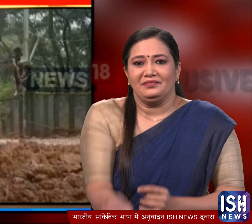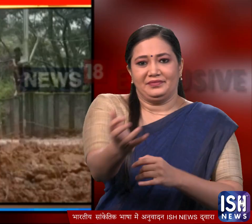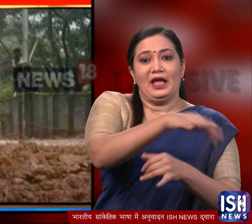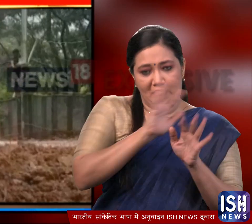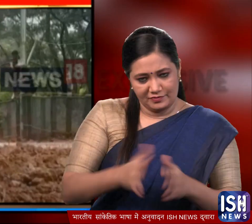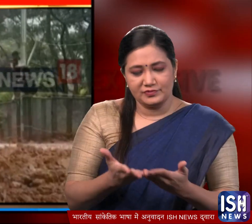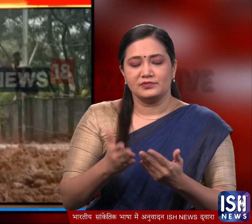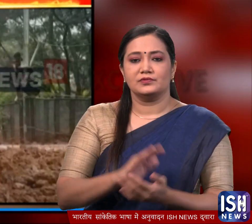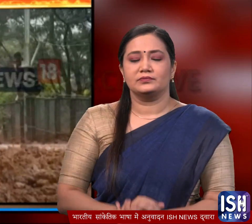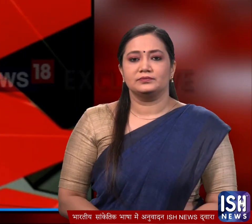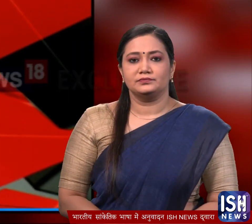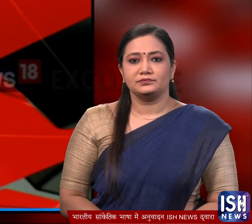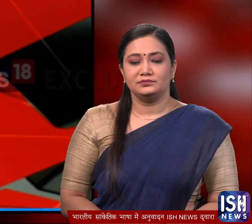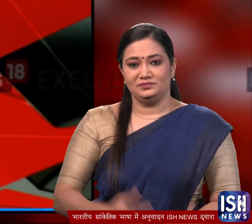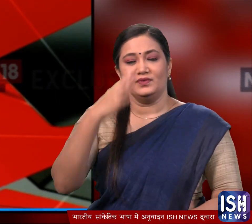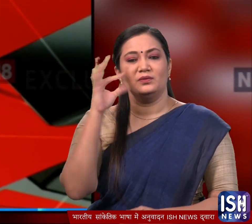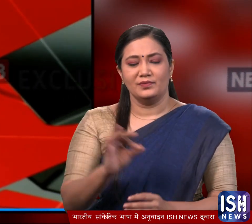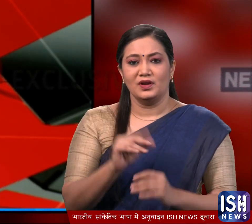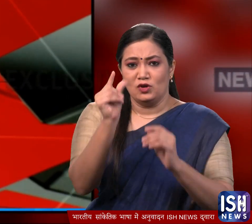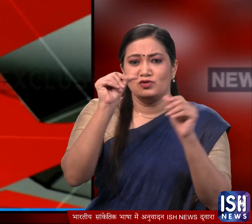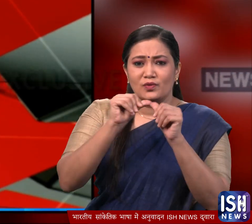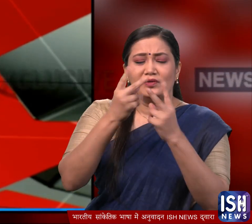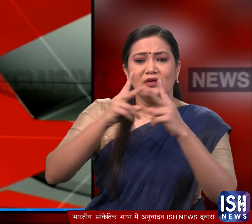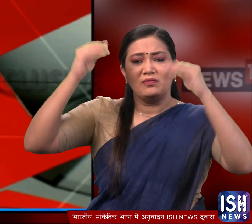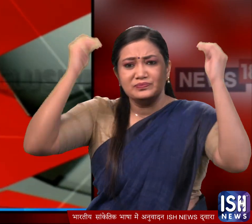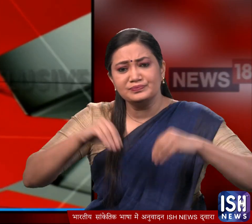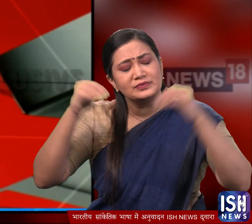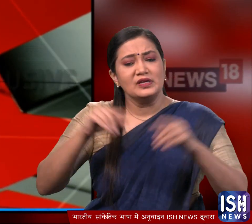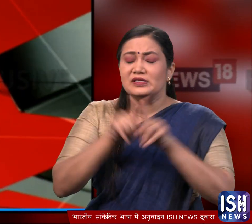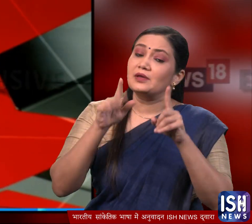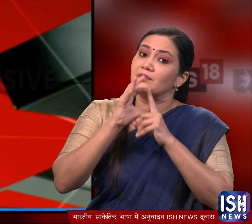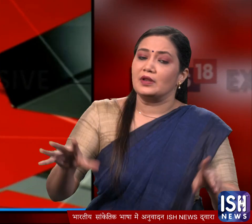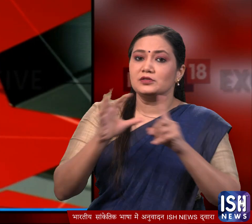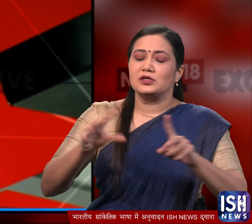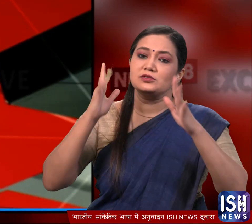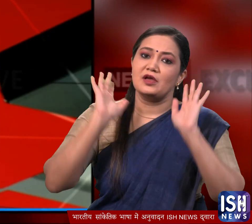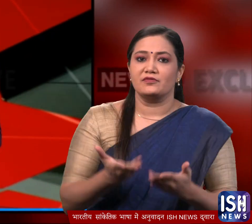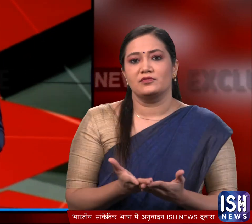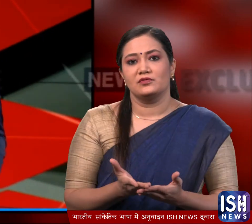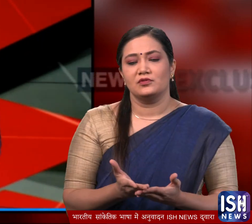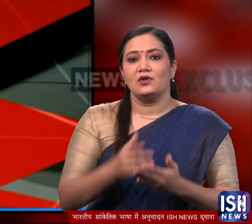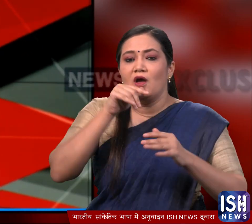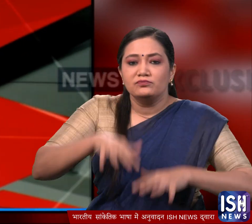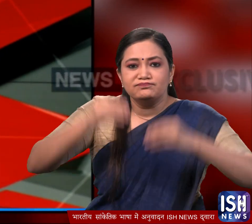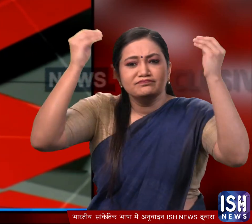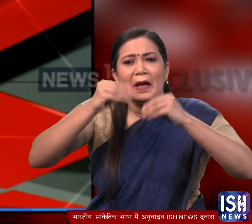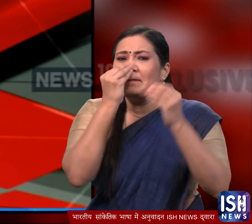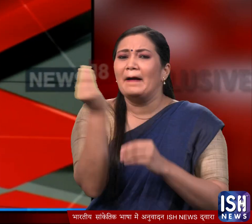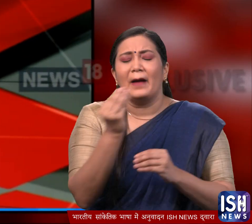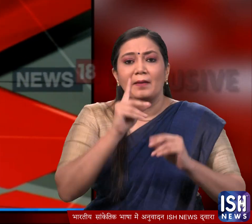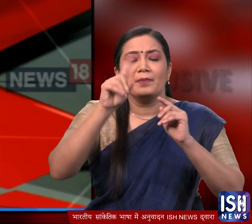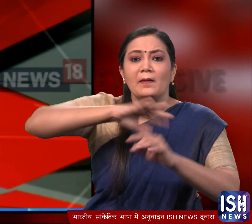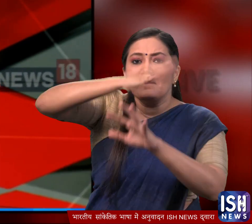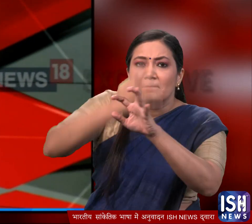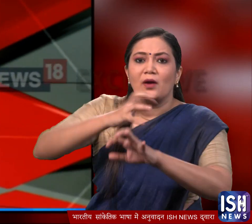का काम शुरू कर दिया गया। सौ बात की एक बात है कि उत्तराखंड में बारिश अब ऐसे ही भयानक संकट के साथ आ रही है, क्योंकि पानी कम भी गिरा तो पहाड़ कहीं ना